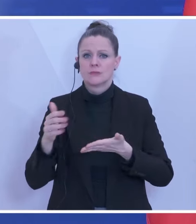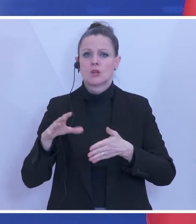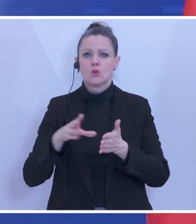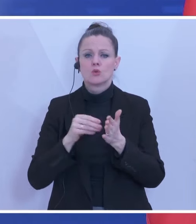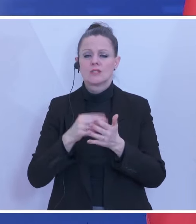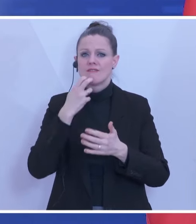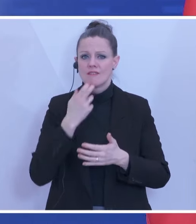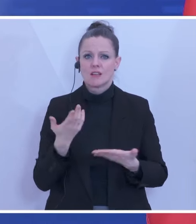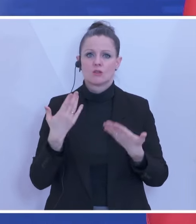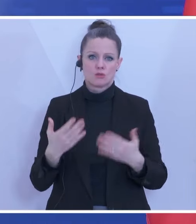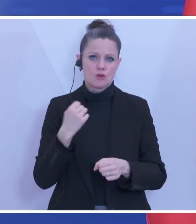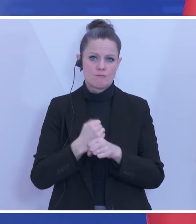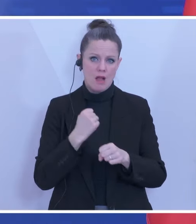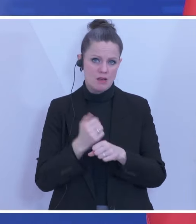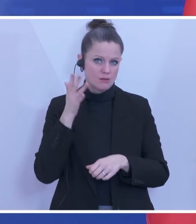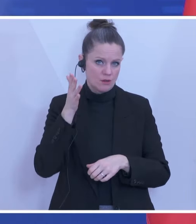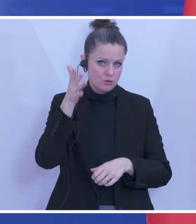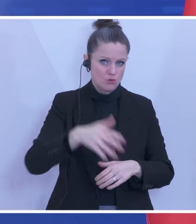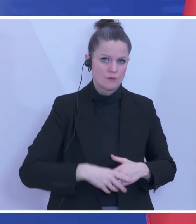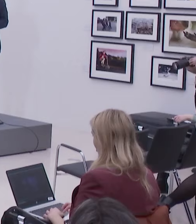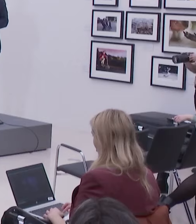Das tun wir und das werden wir auch weiterhin tun.